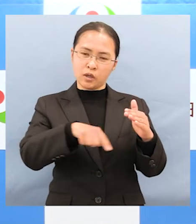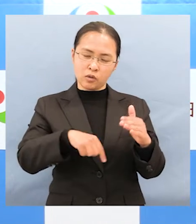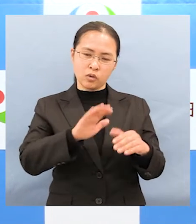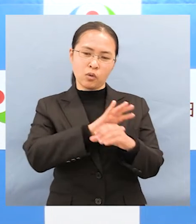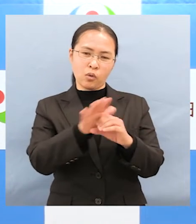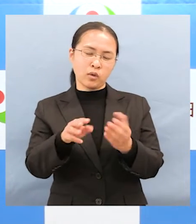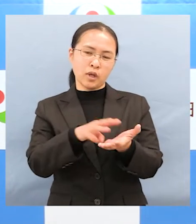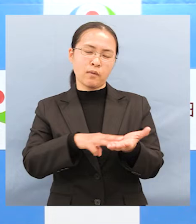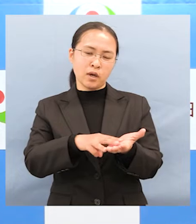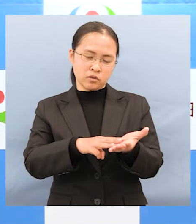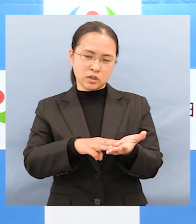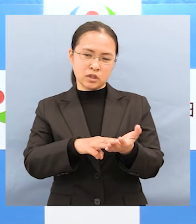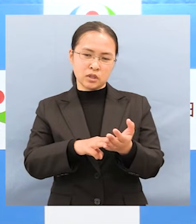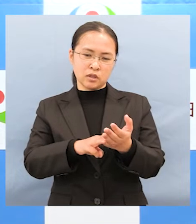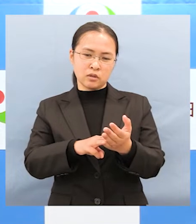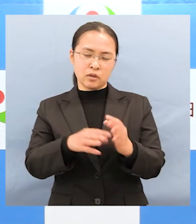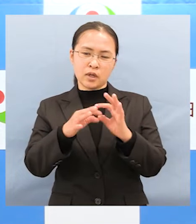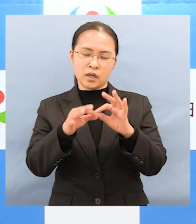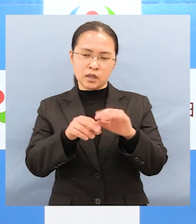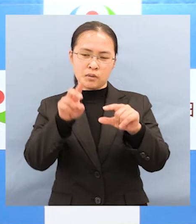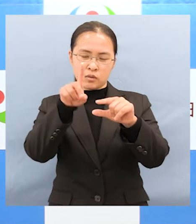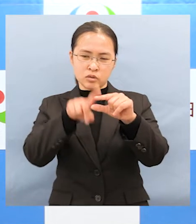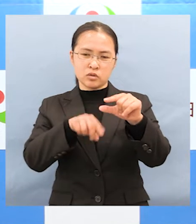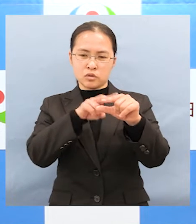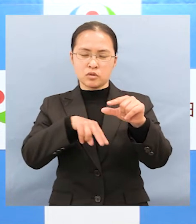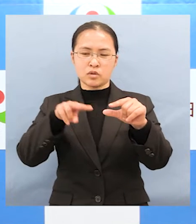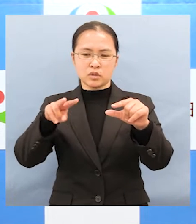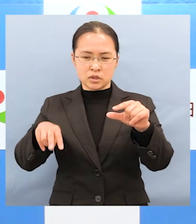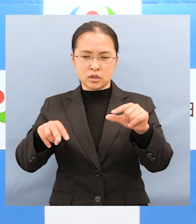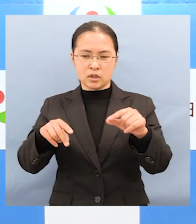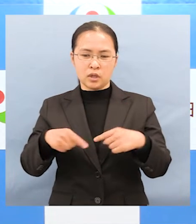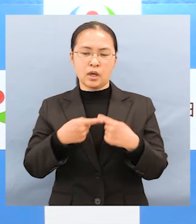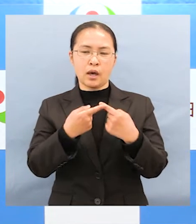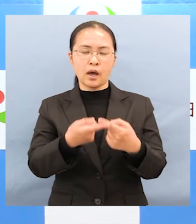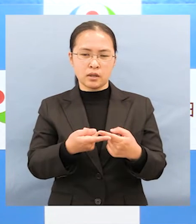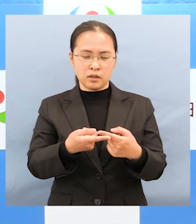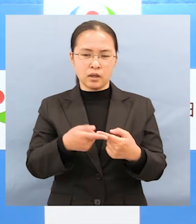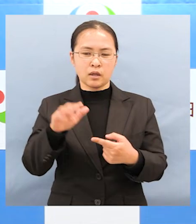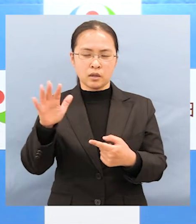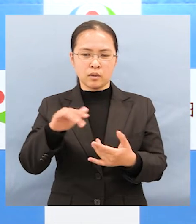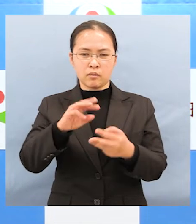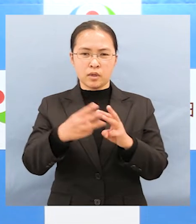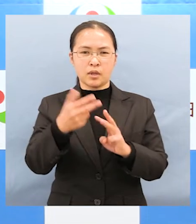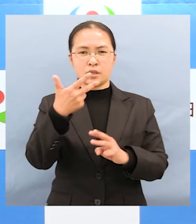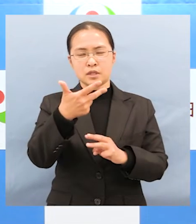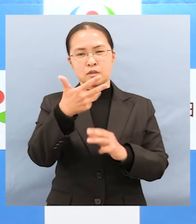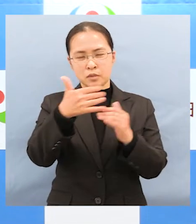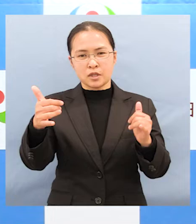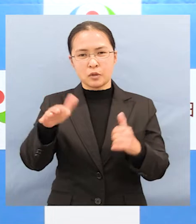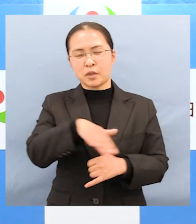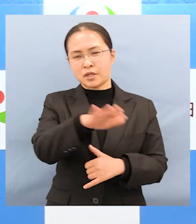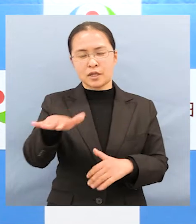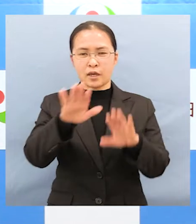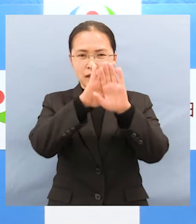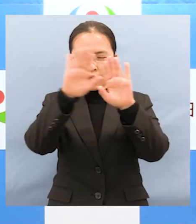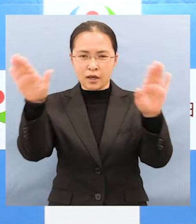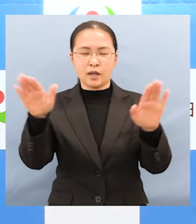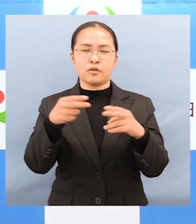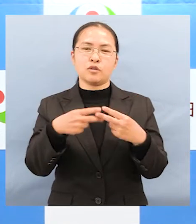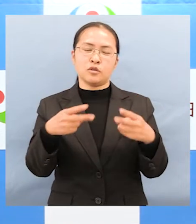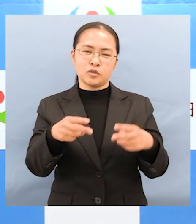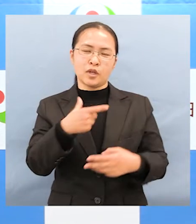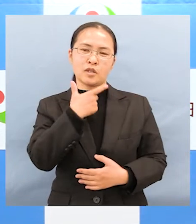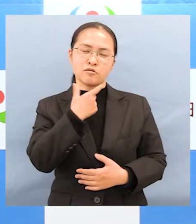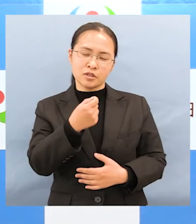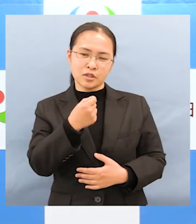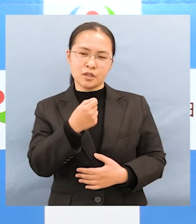の関係を中心にこう入れてあったんですけれども、磐田市民の皆さんは明るいニュースがやはりお好